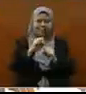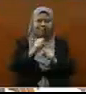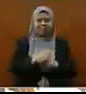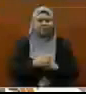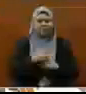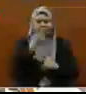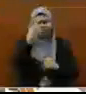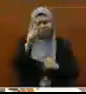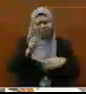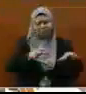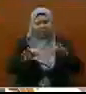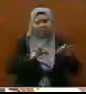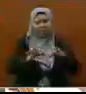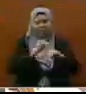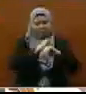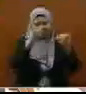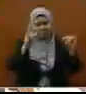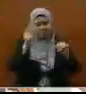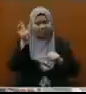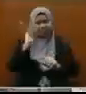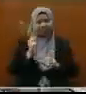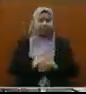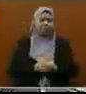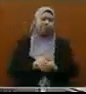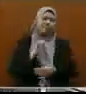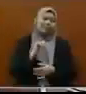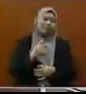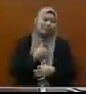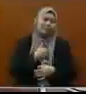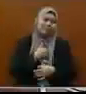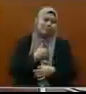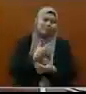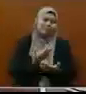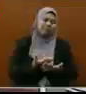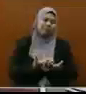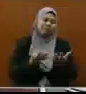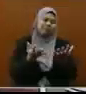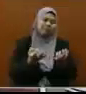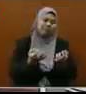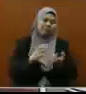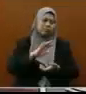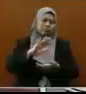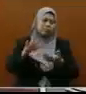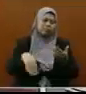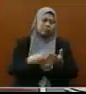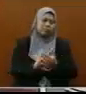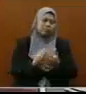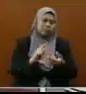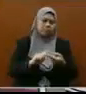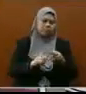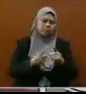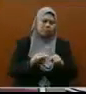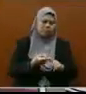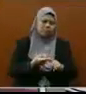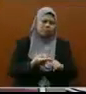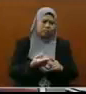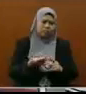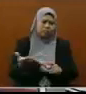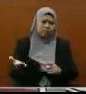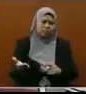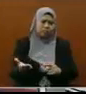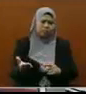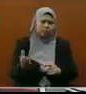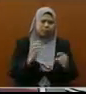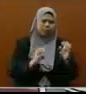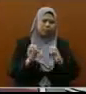ni, penjelasan tersebut. Dan saya juga mendengar juga satu persatu rakan-rakan Yang Berhormat daripada backbenchers dan juga kerajaan, tak ada